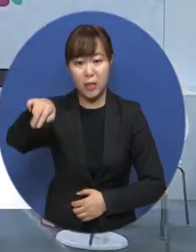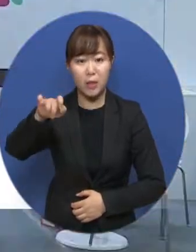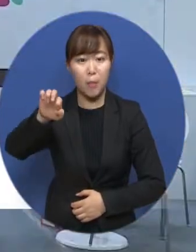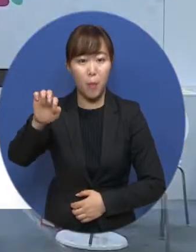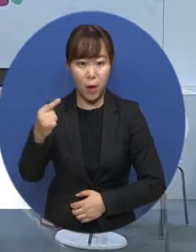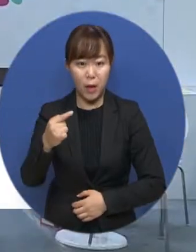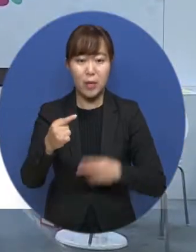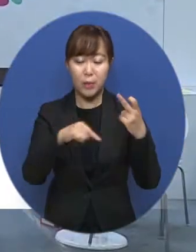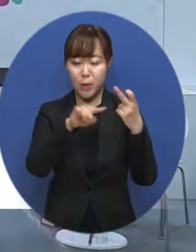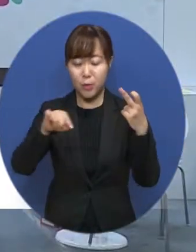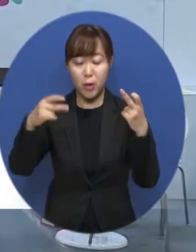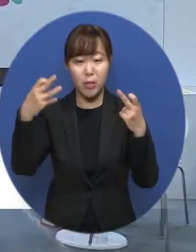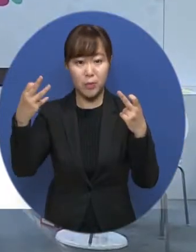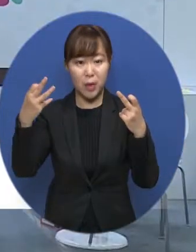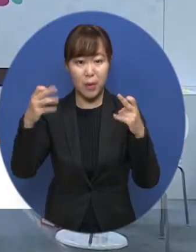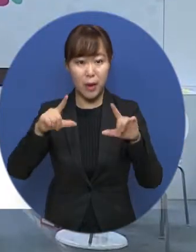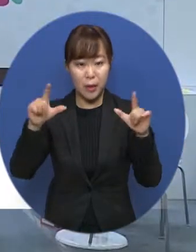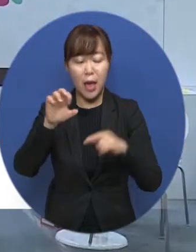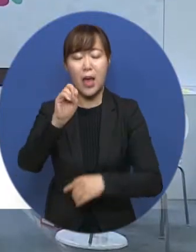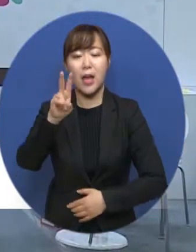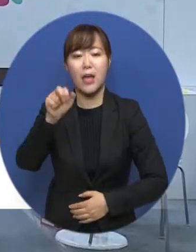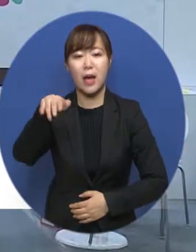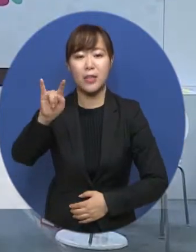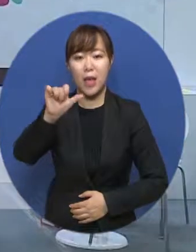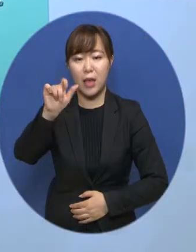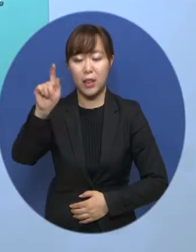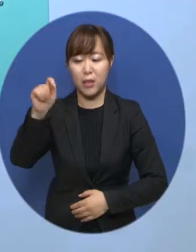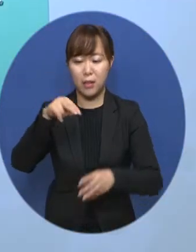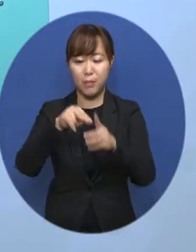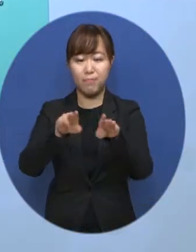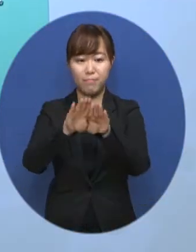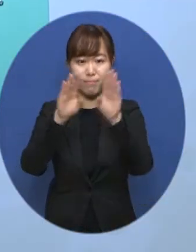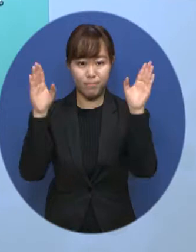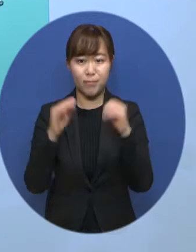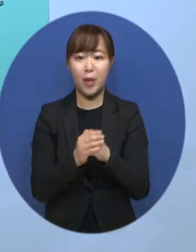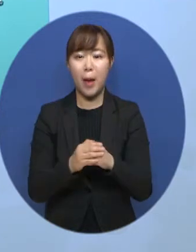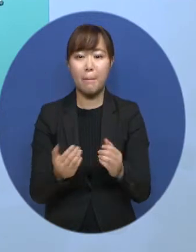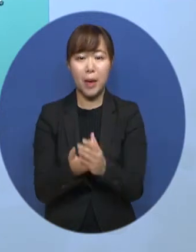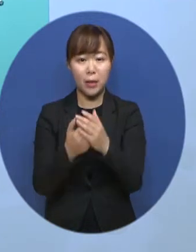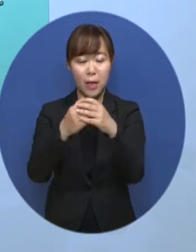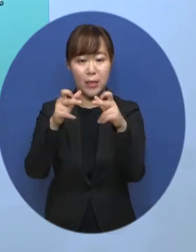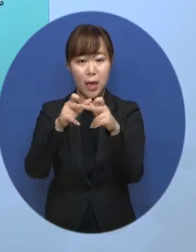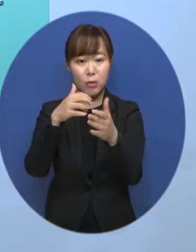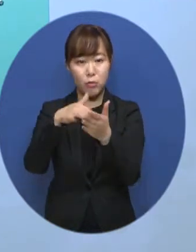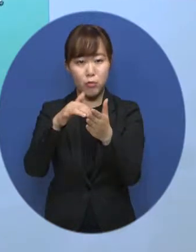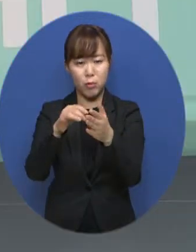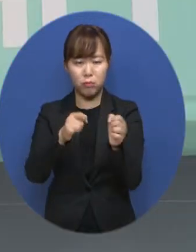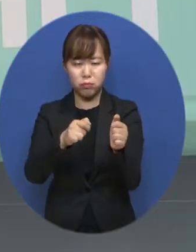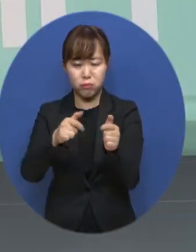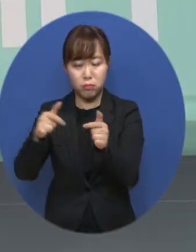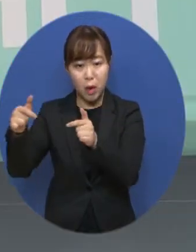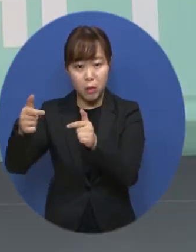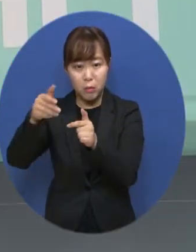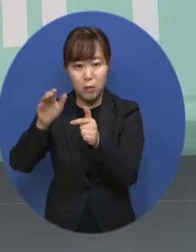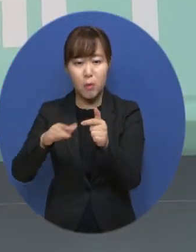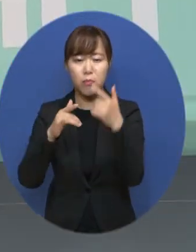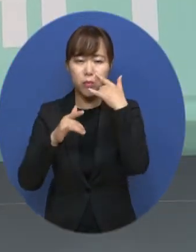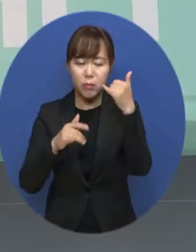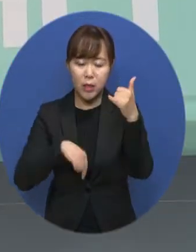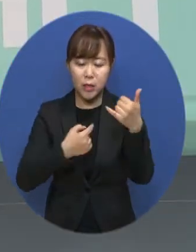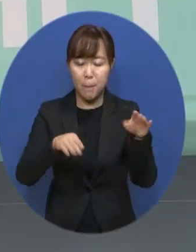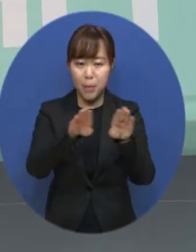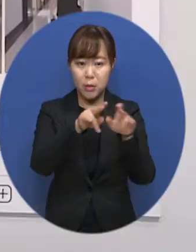13일 양자 at 센터에서 열렸습니다 발달장애인 수년 해마다 늘어나고 있는 달 부모들의